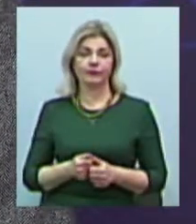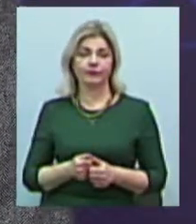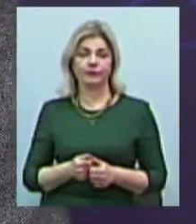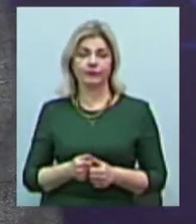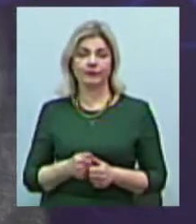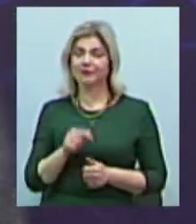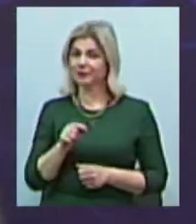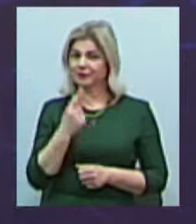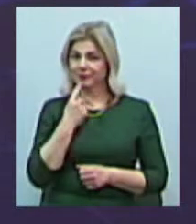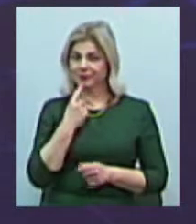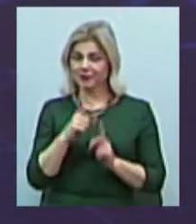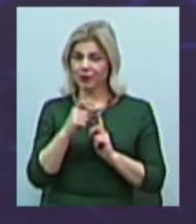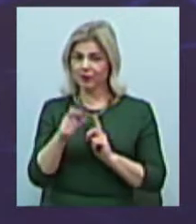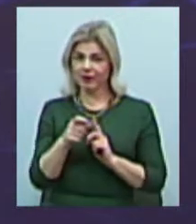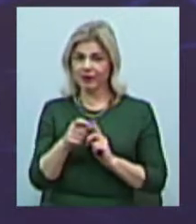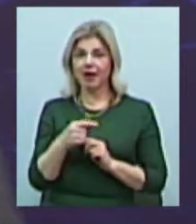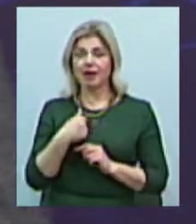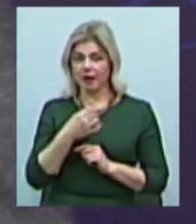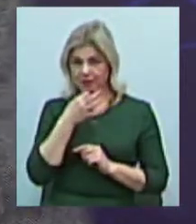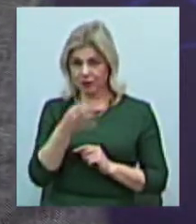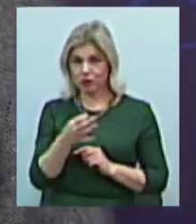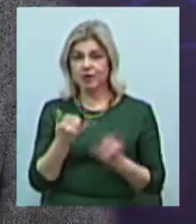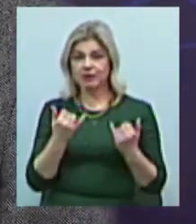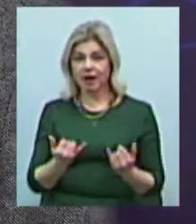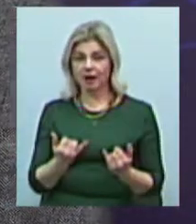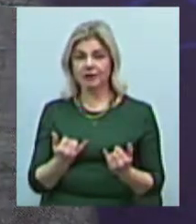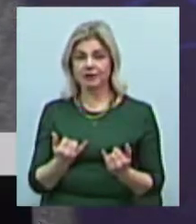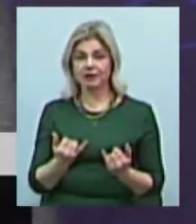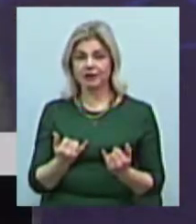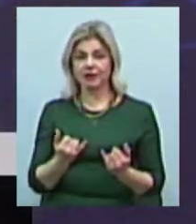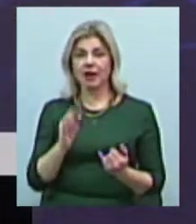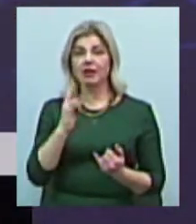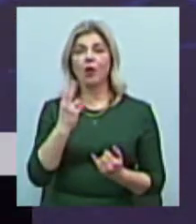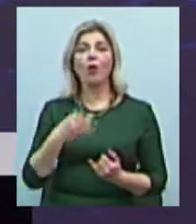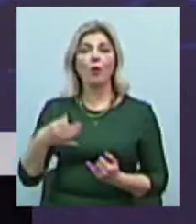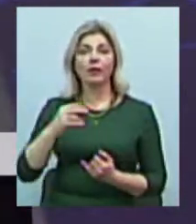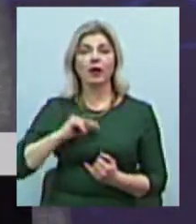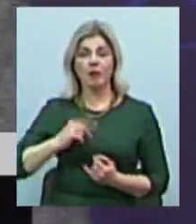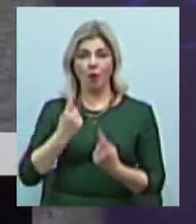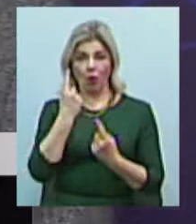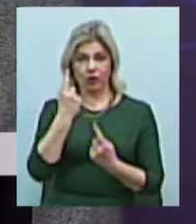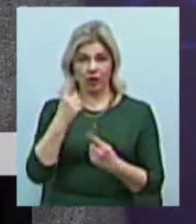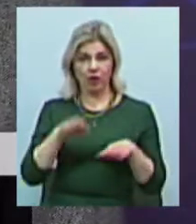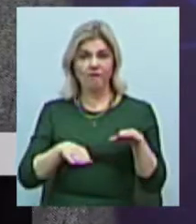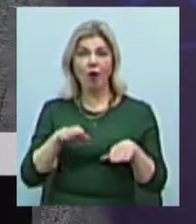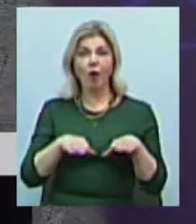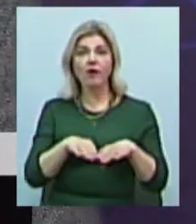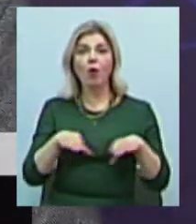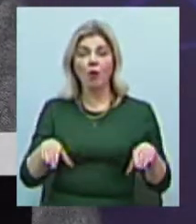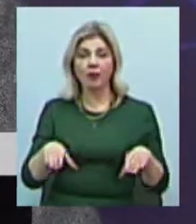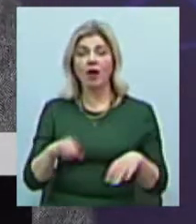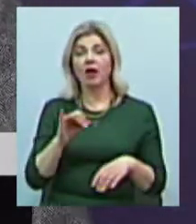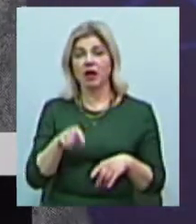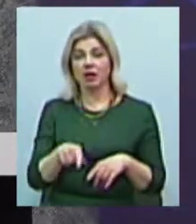Тут важко відповісти. Я вам скажу більше, зараз на сьогоднішній день в Миколаївській області працює один комплекс ваговий, при тому